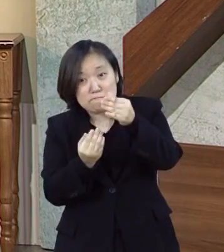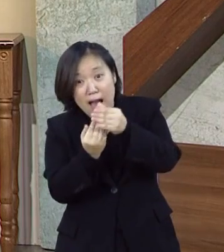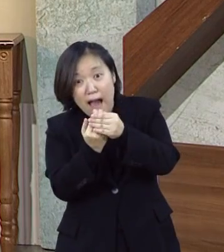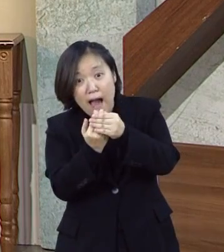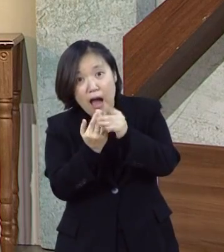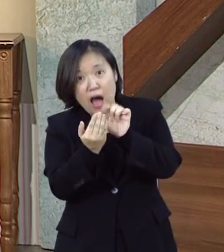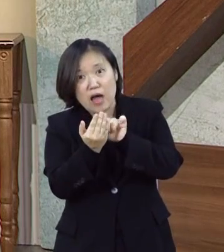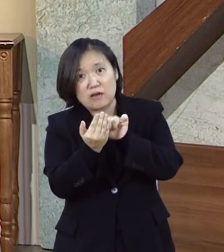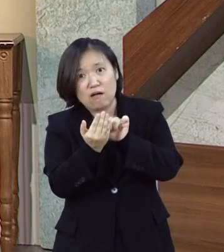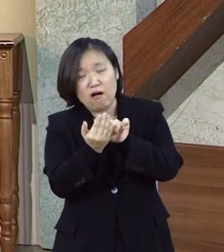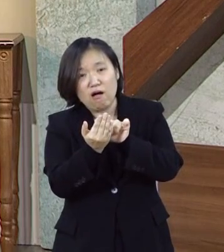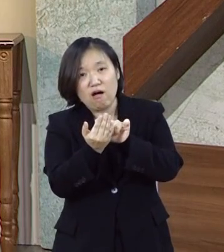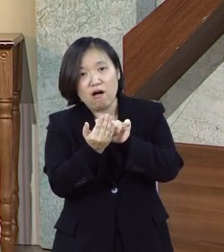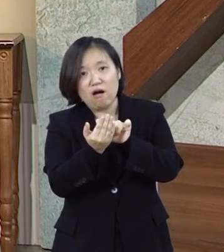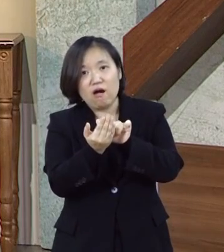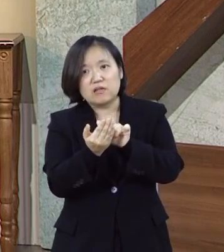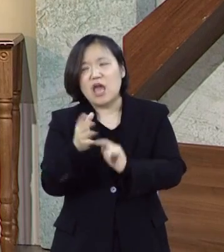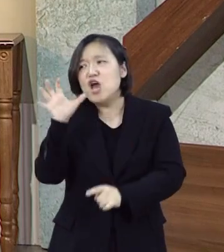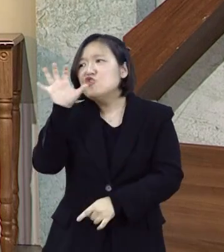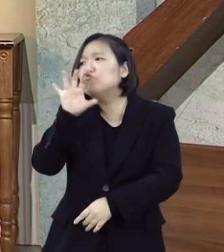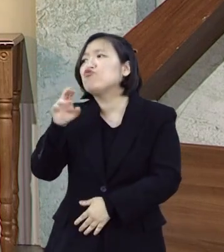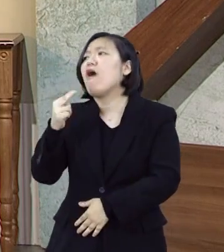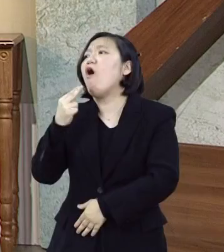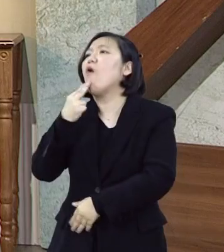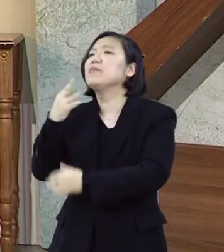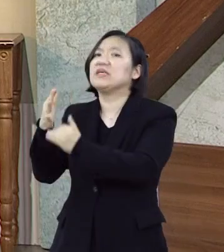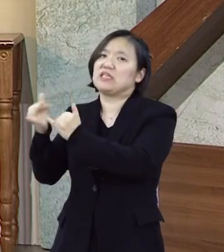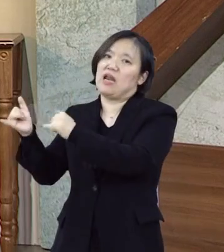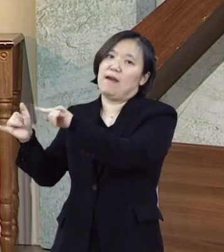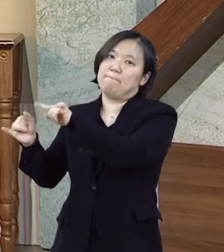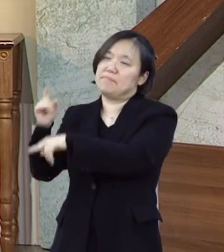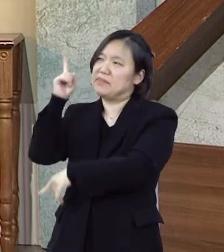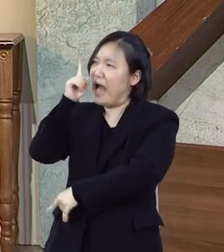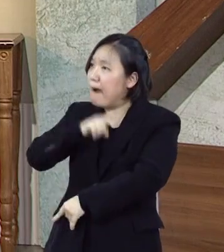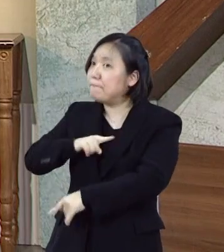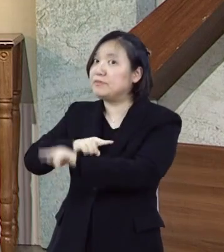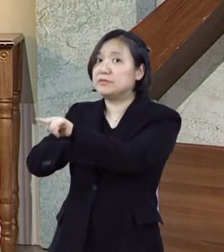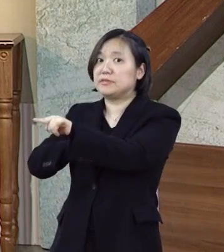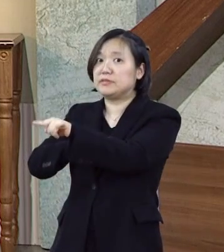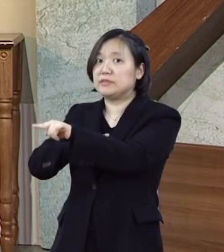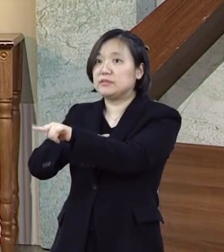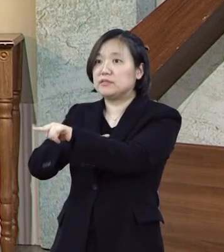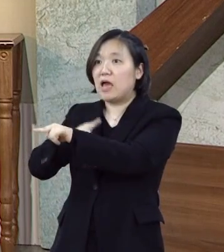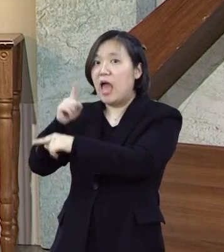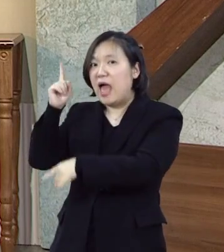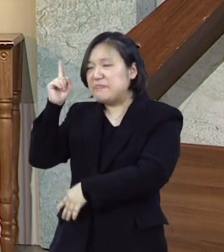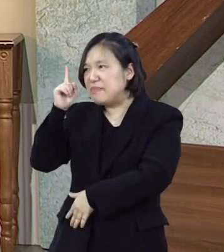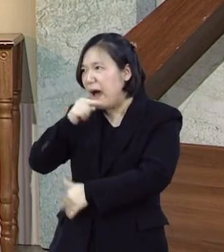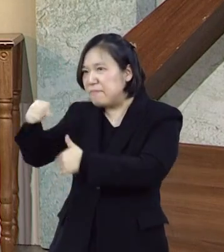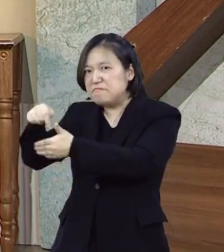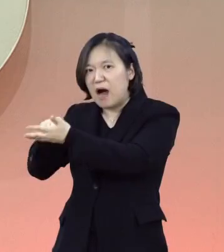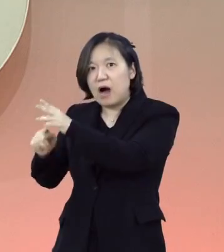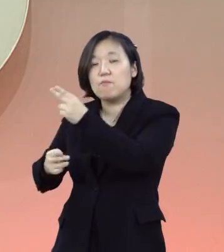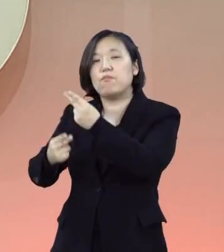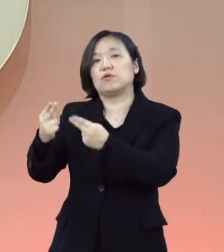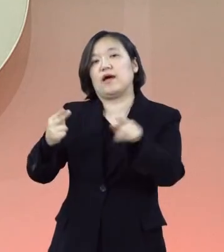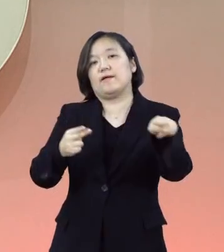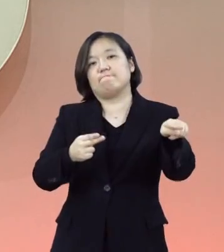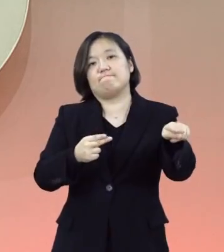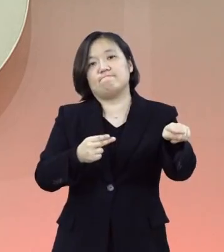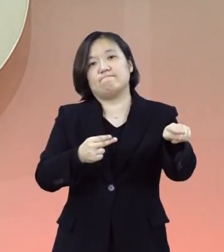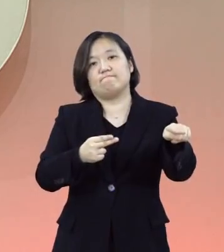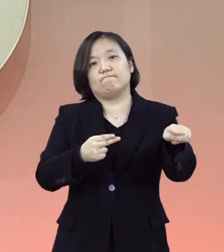평소에 평범한 사람보다 몇 배, 몇 천 배, 몇만 배 더 엄청난 에너지를 일으킨다고 합니다.